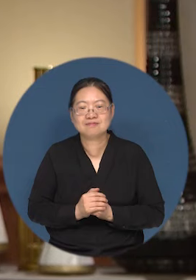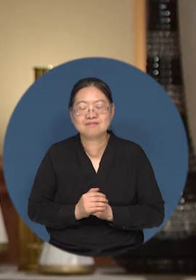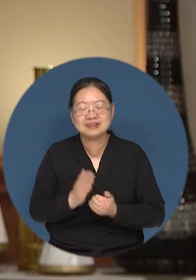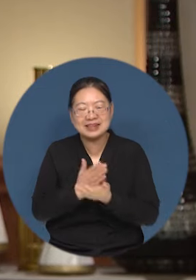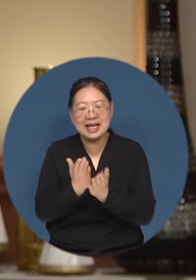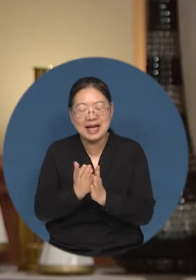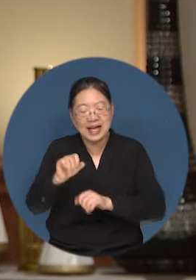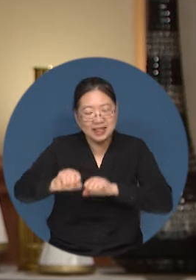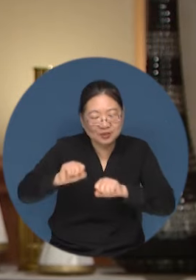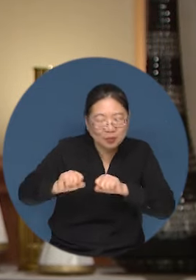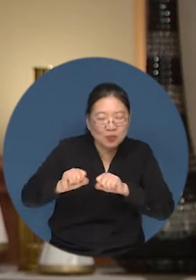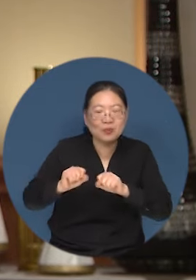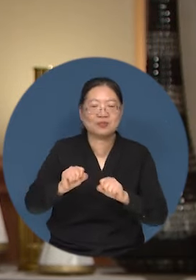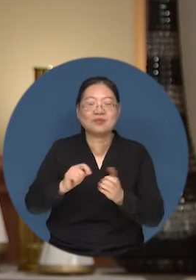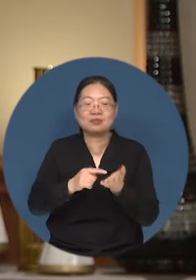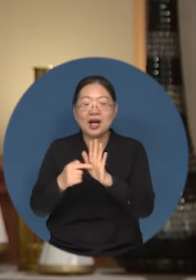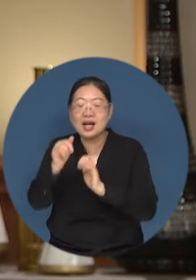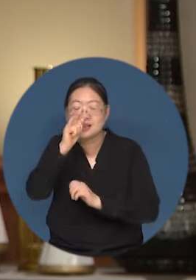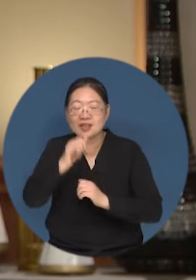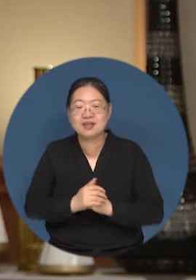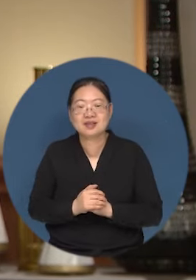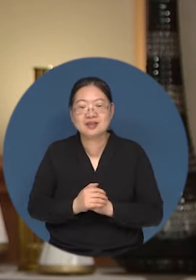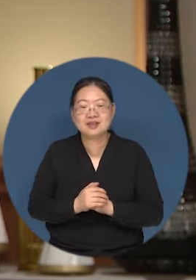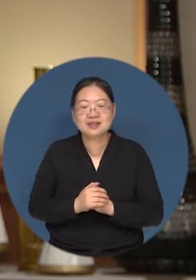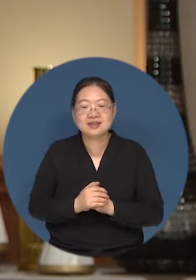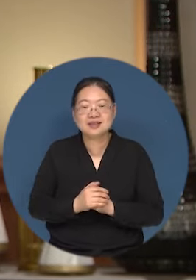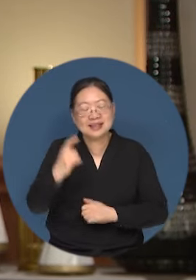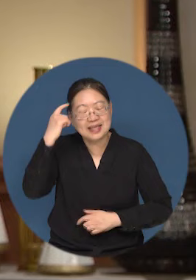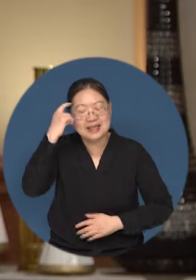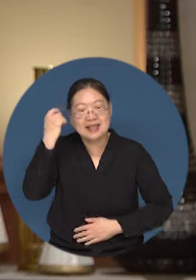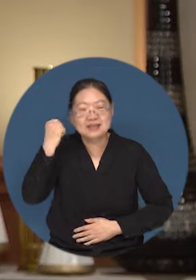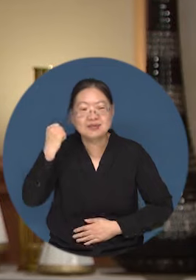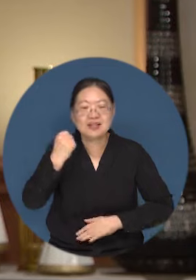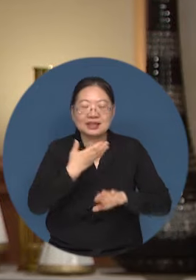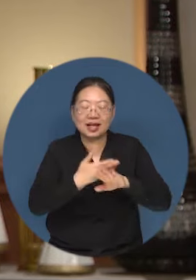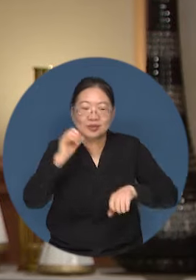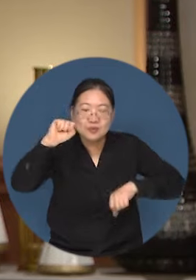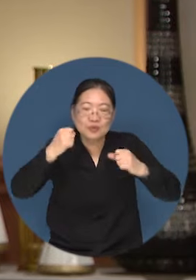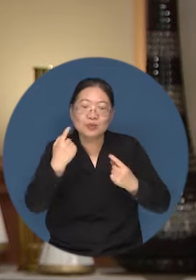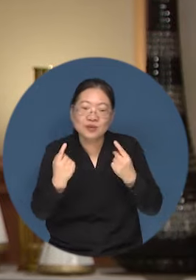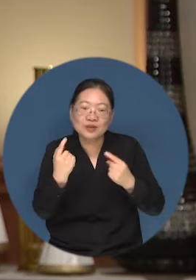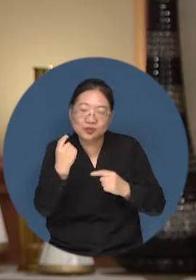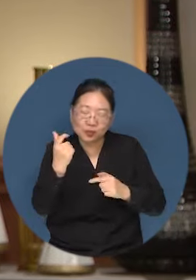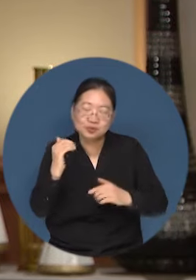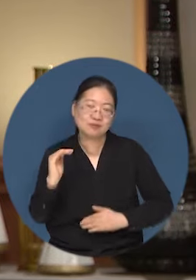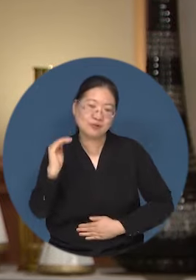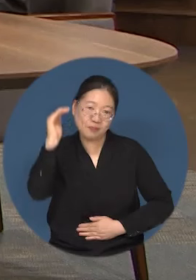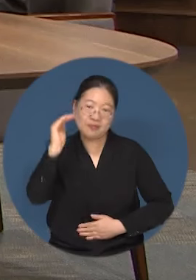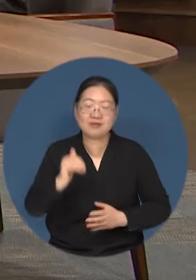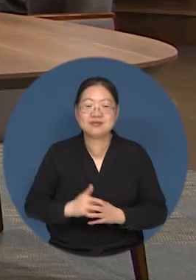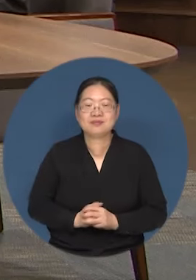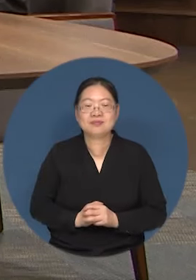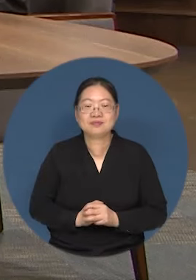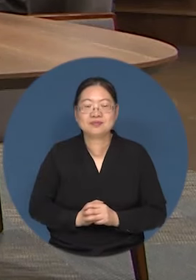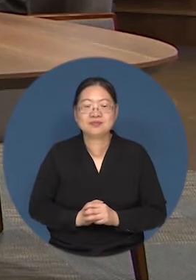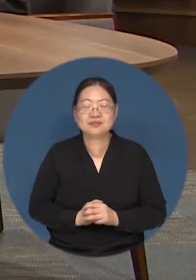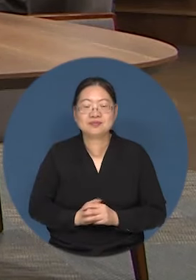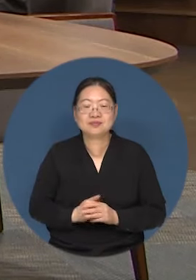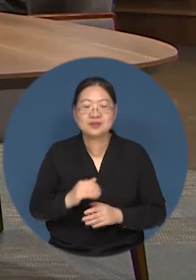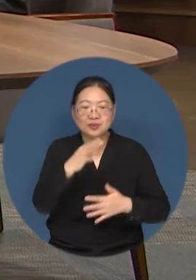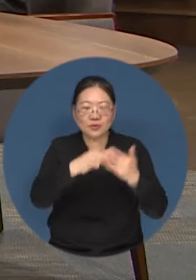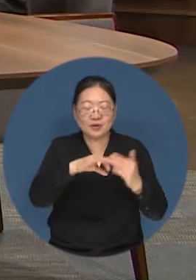행동을 많이 하는데 지능이 그래서 다른 동물보다는 상대적으로 높다라고 잘 돌고래 종이 그렇지 않습니까? 그렇죠. 근데 이제 제가 오늘